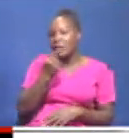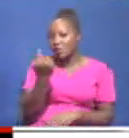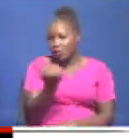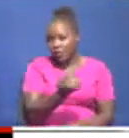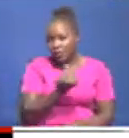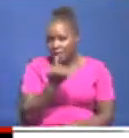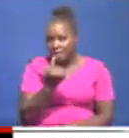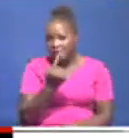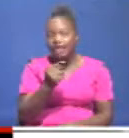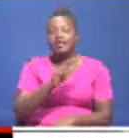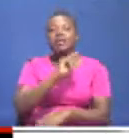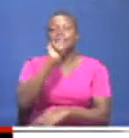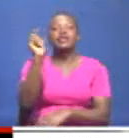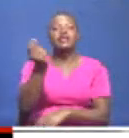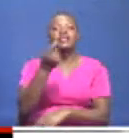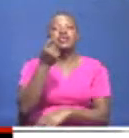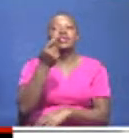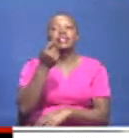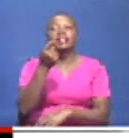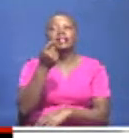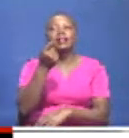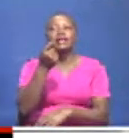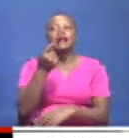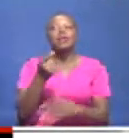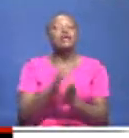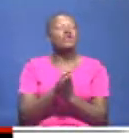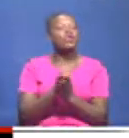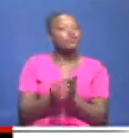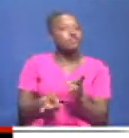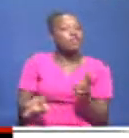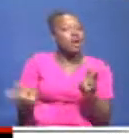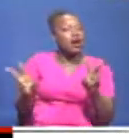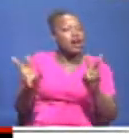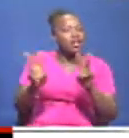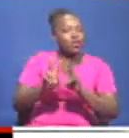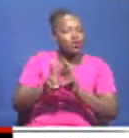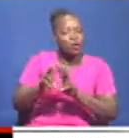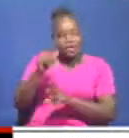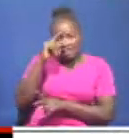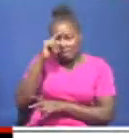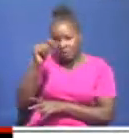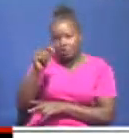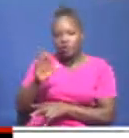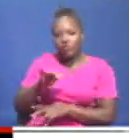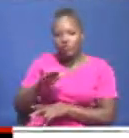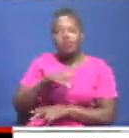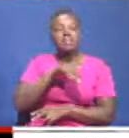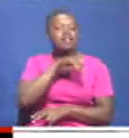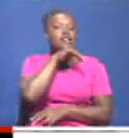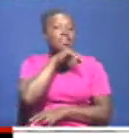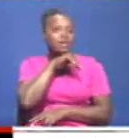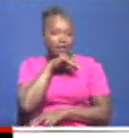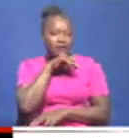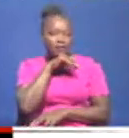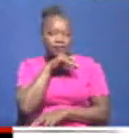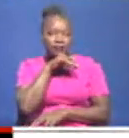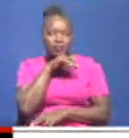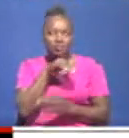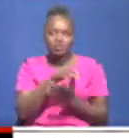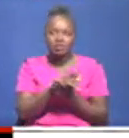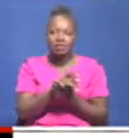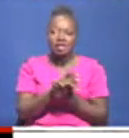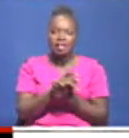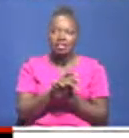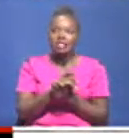katika taifa la Kenya ambaye ameenzi hadhi ya kina mama, Raila Amolo Odinga.